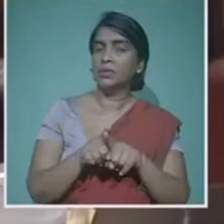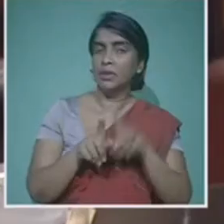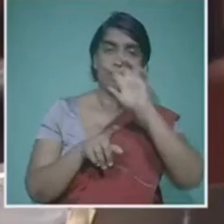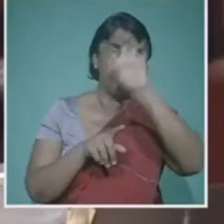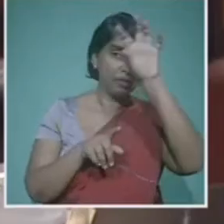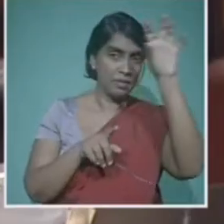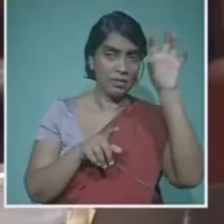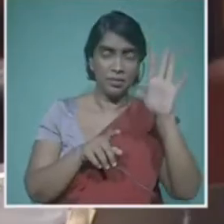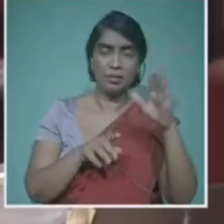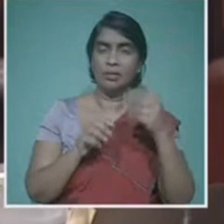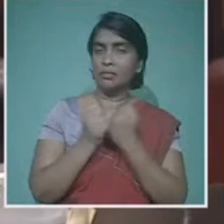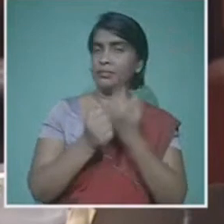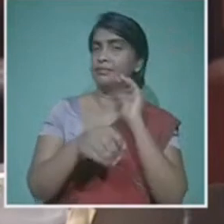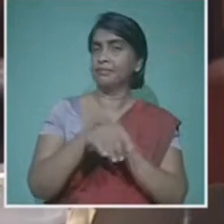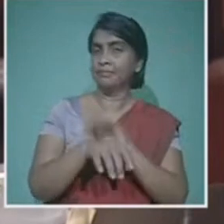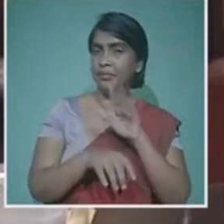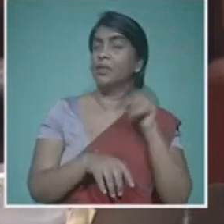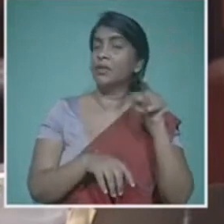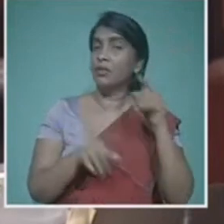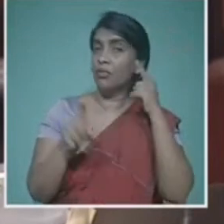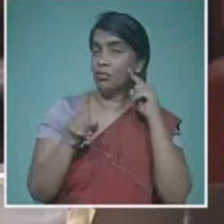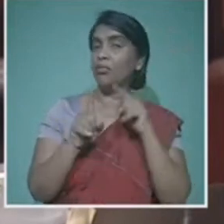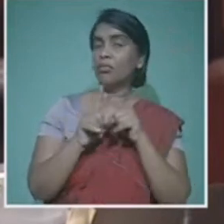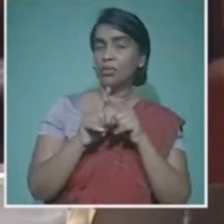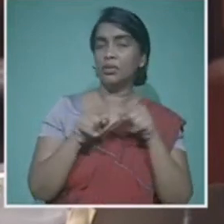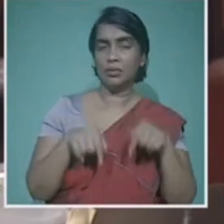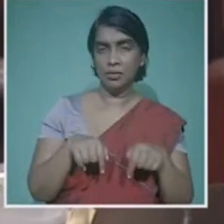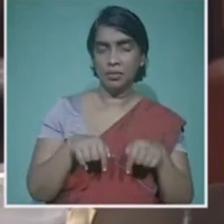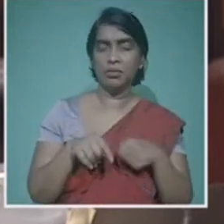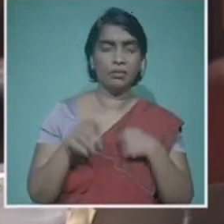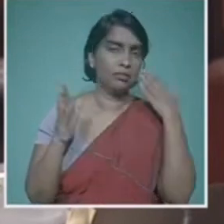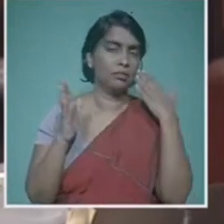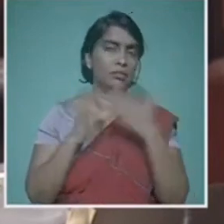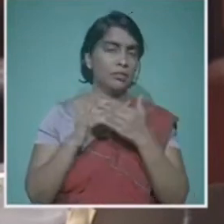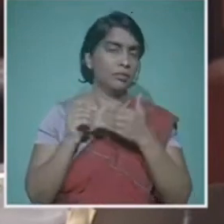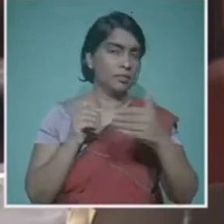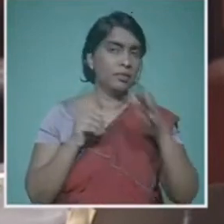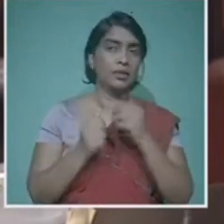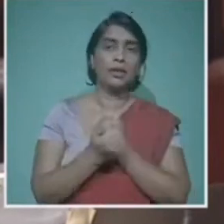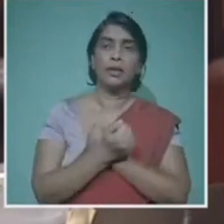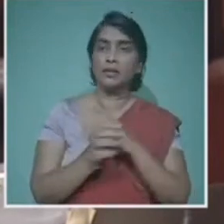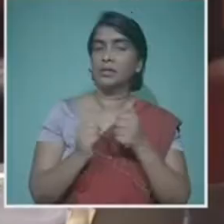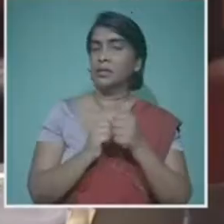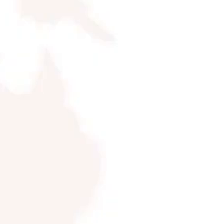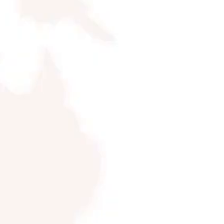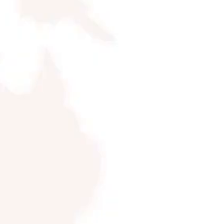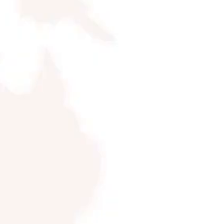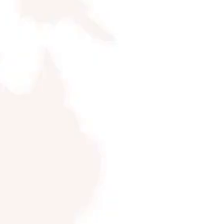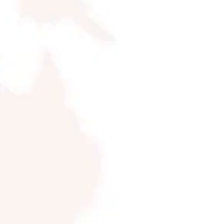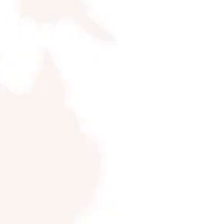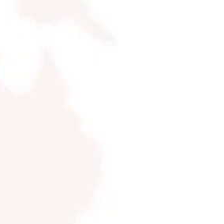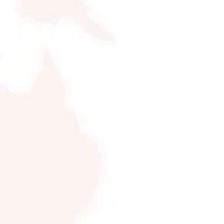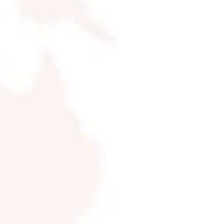உங்களுடைய கரிசனை அவர்களோடு இருக்க வேண்டும். அவர்களை எடுப்பதற்கான முயற்சிகளை மேற்கொள்ள வேண்டும் என்று கேட்டு விடைபெறுகிறேன். நன்றி.